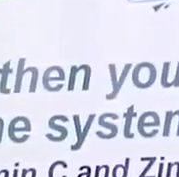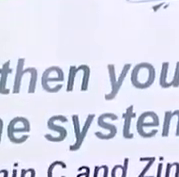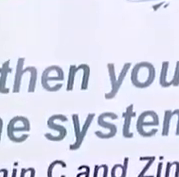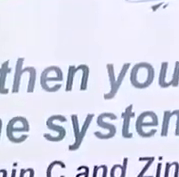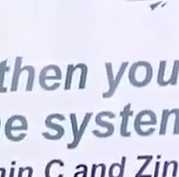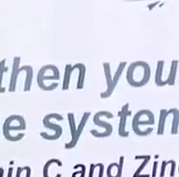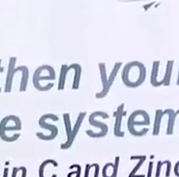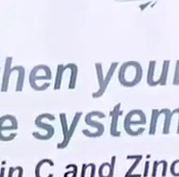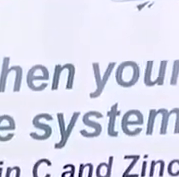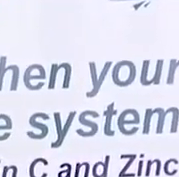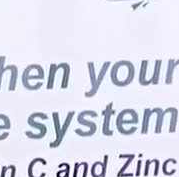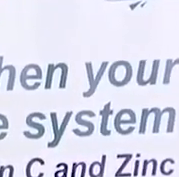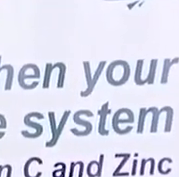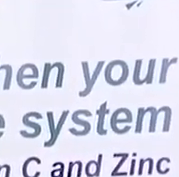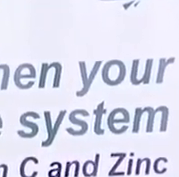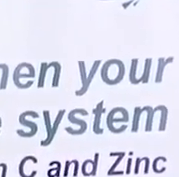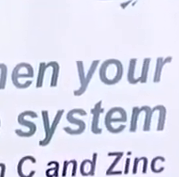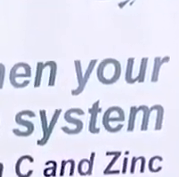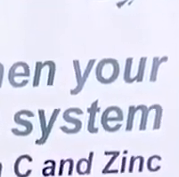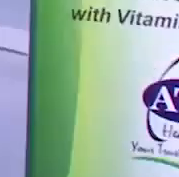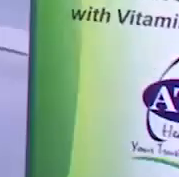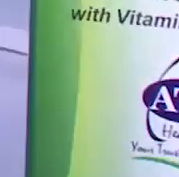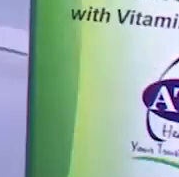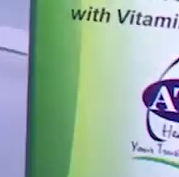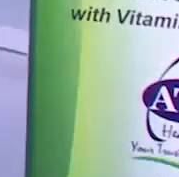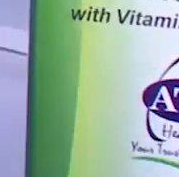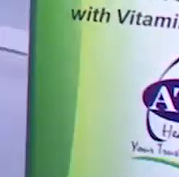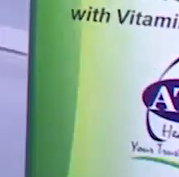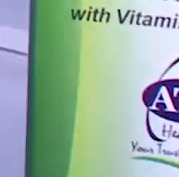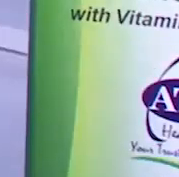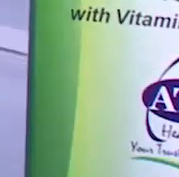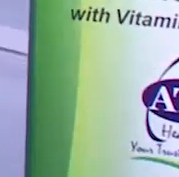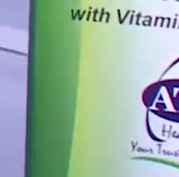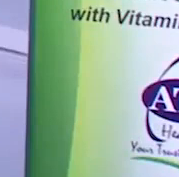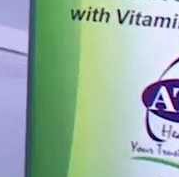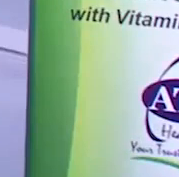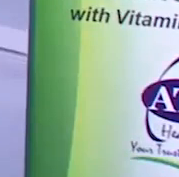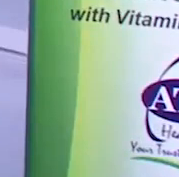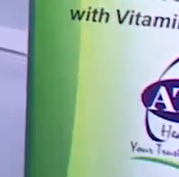Dial. Ito. 25,000 pesos.